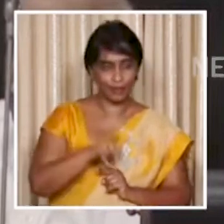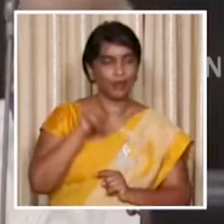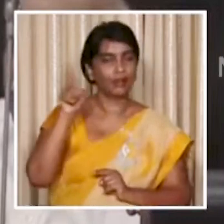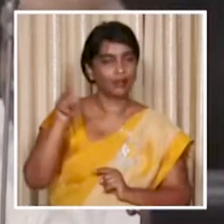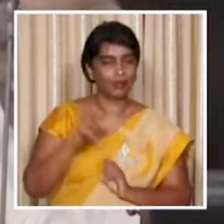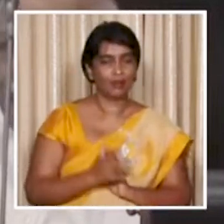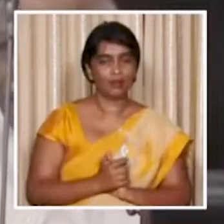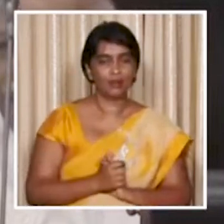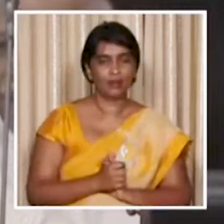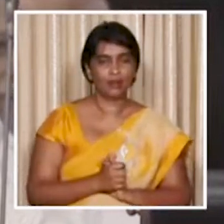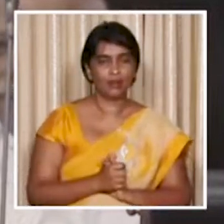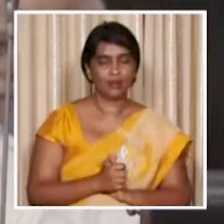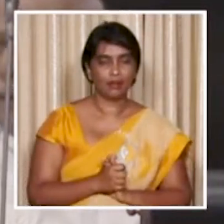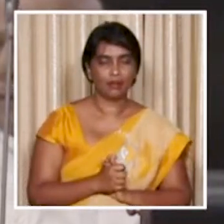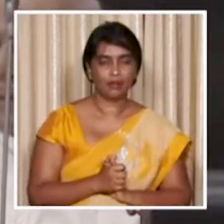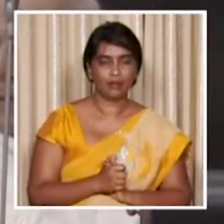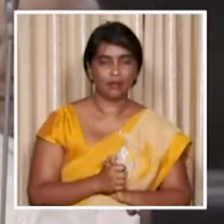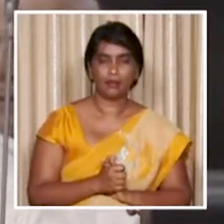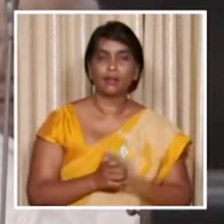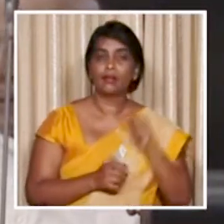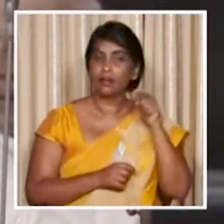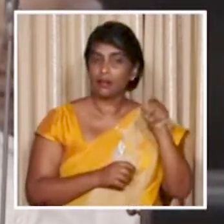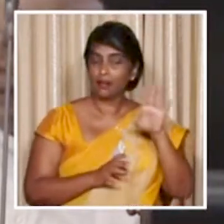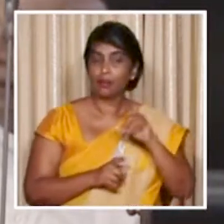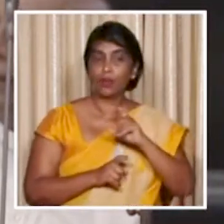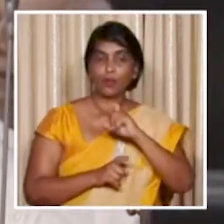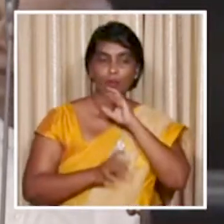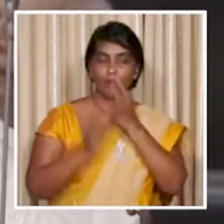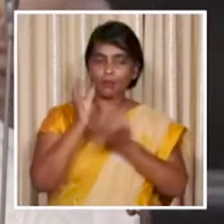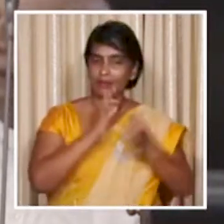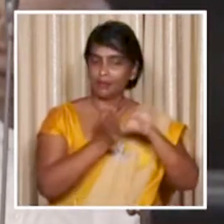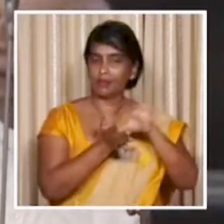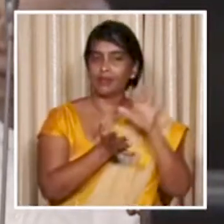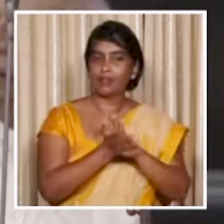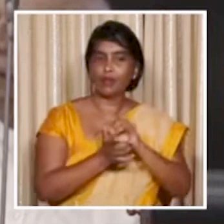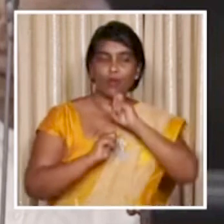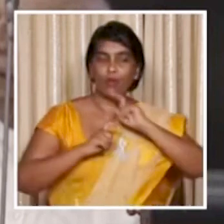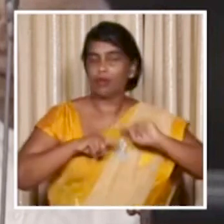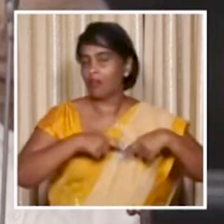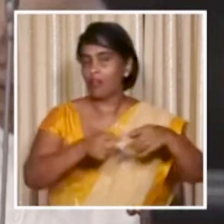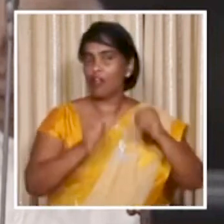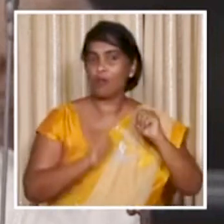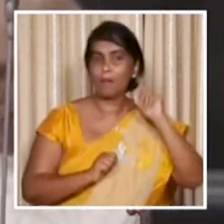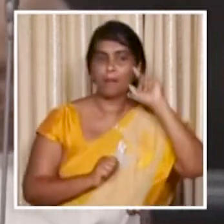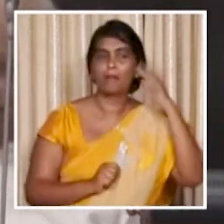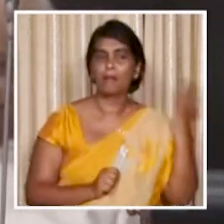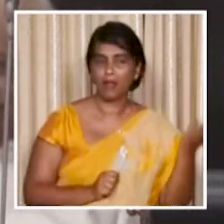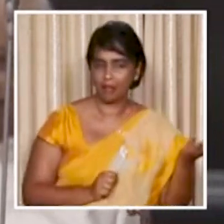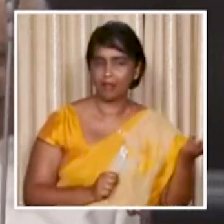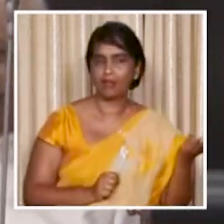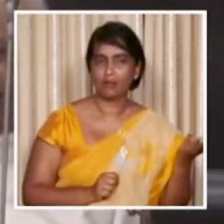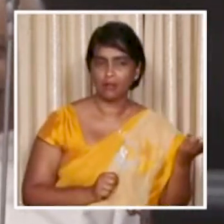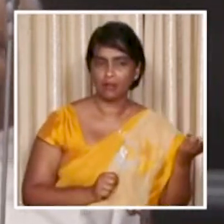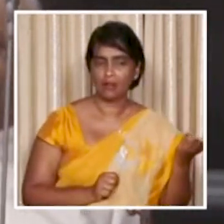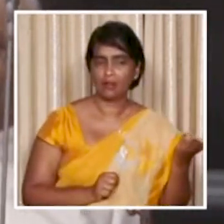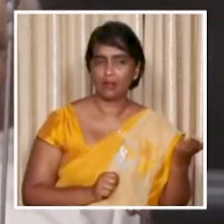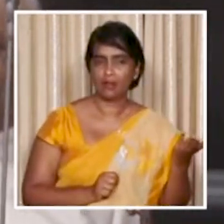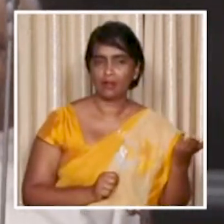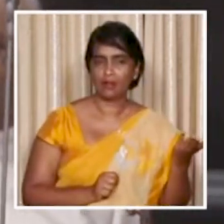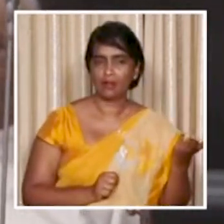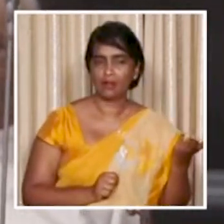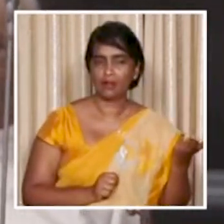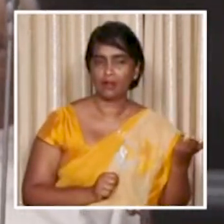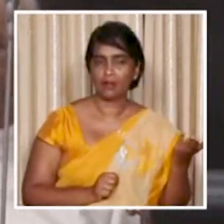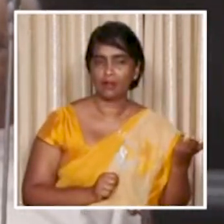ඔබතුමා කිව්වා. හරිද? අනික මෙතුමා නඩුවක් දාලා නඩුව කොහොමද ගෙනියන්නේ කියලා දන්නේ නැනේ. නඩි